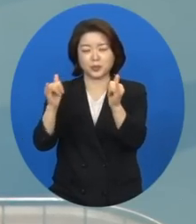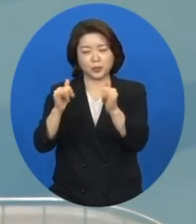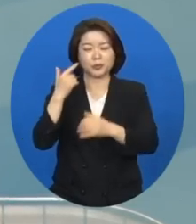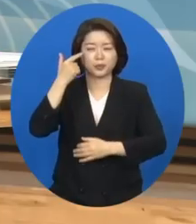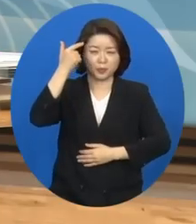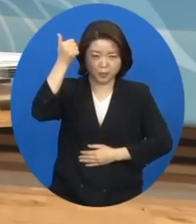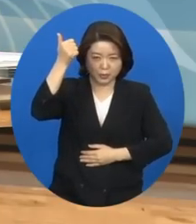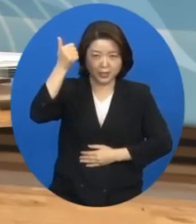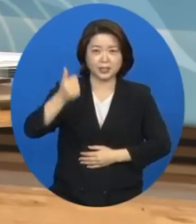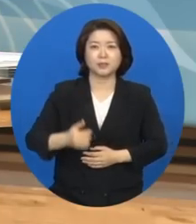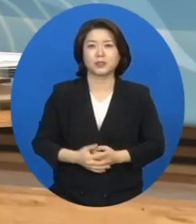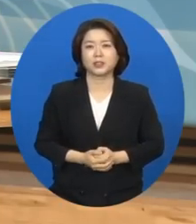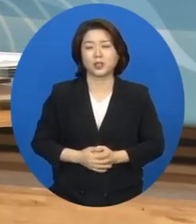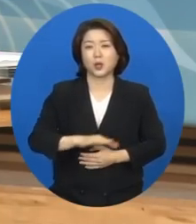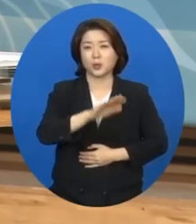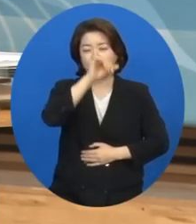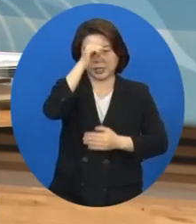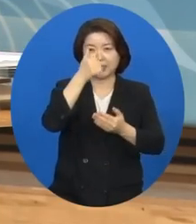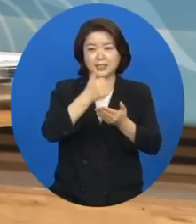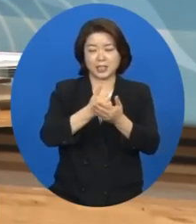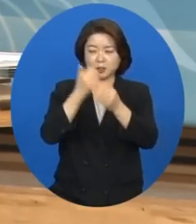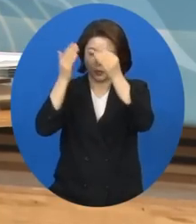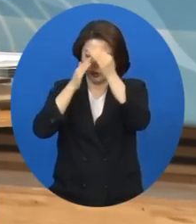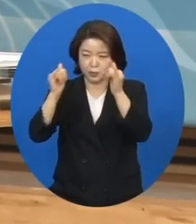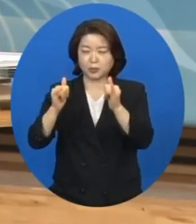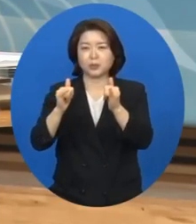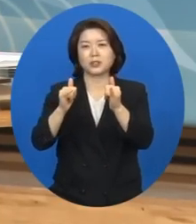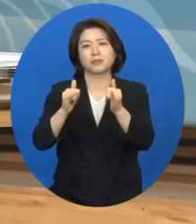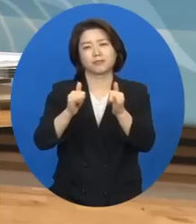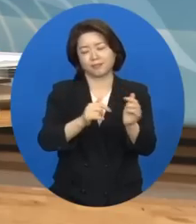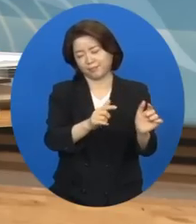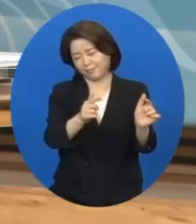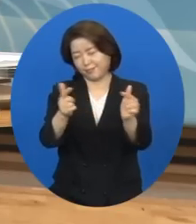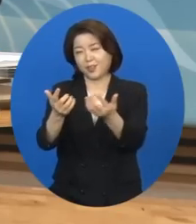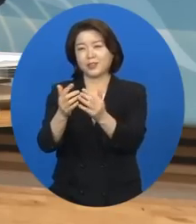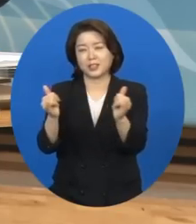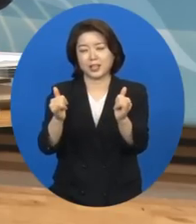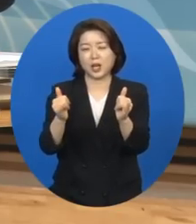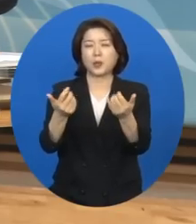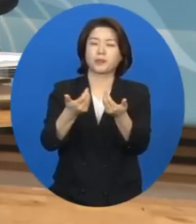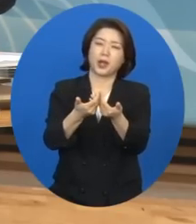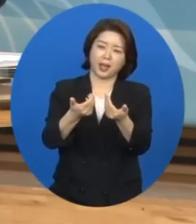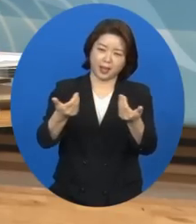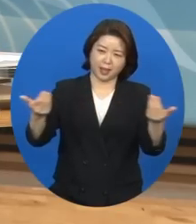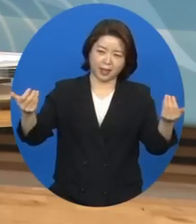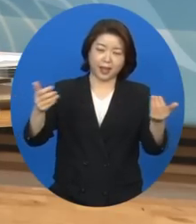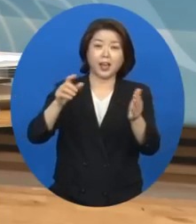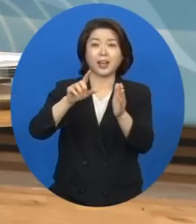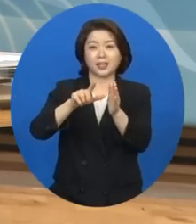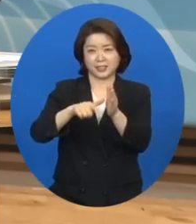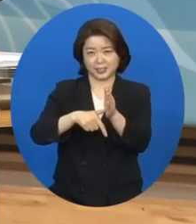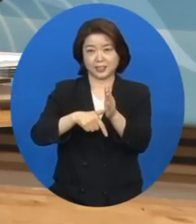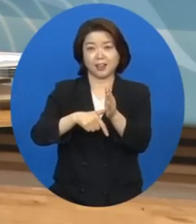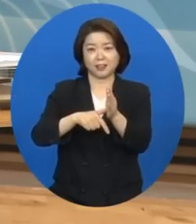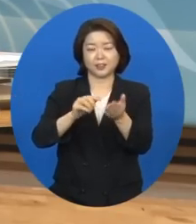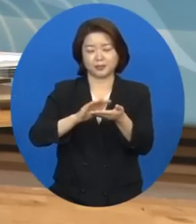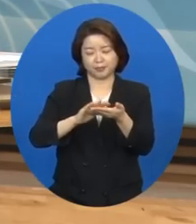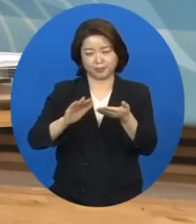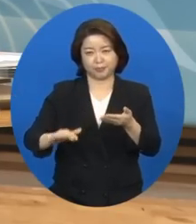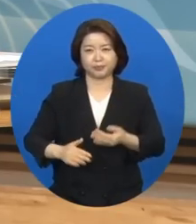목사님들, 장로님들, 성도님들과 고별해야 하는 시간이기 때문에 그렇습니다.